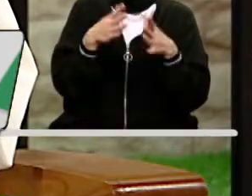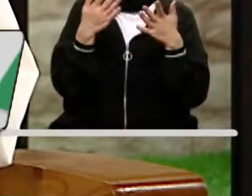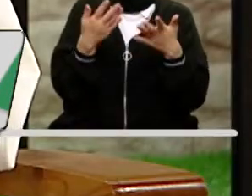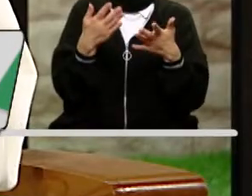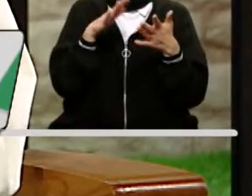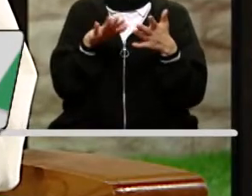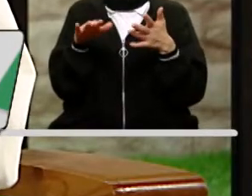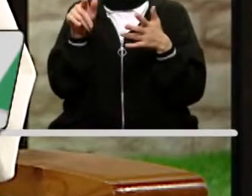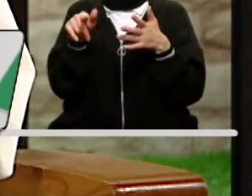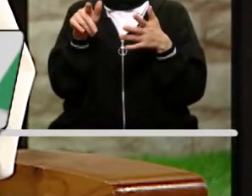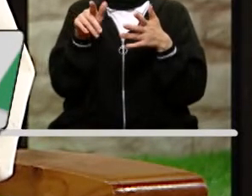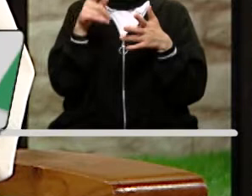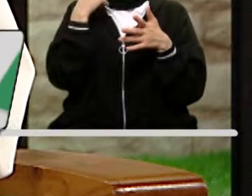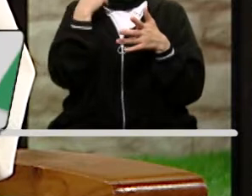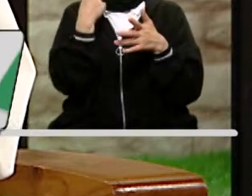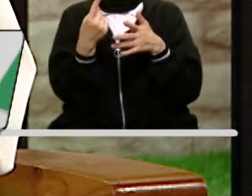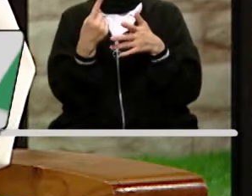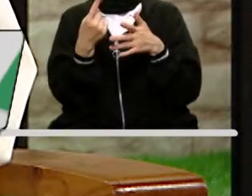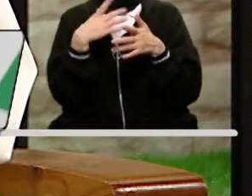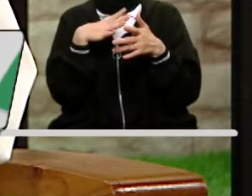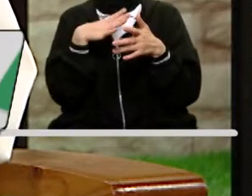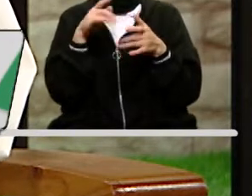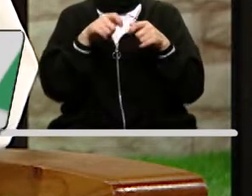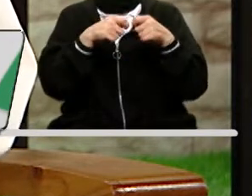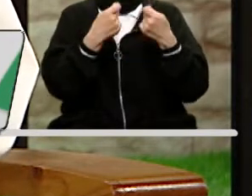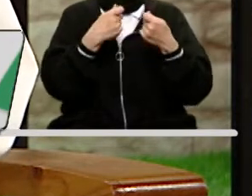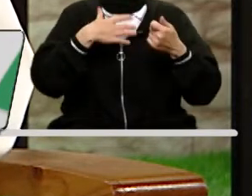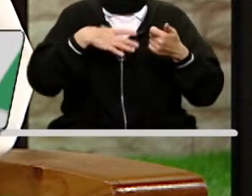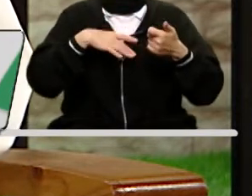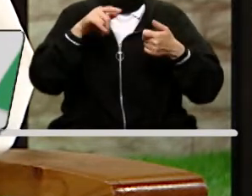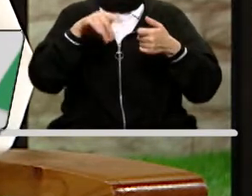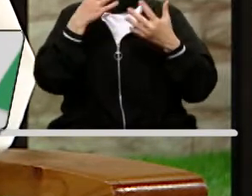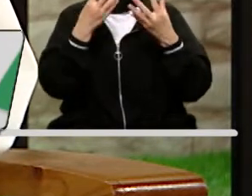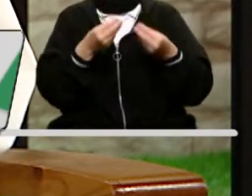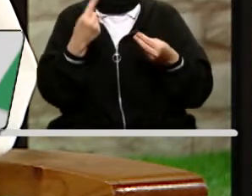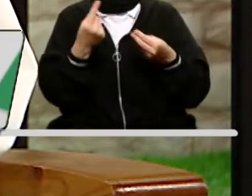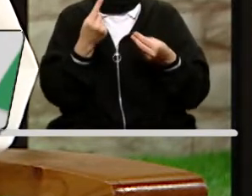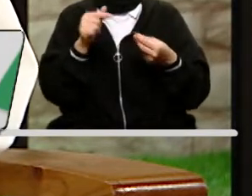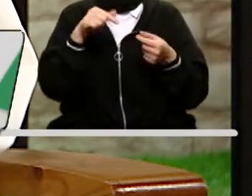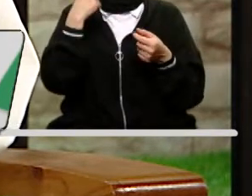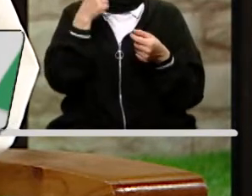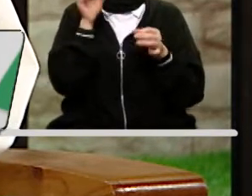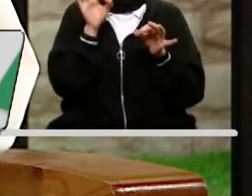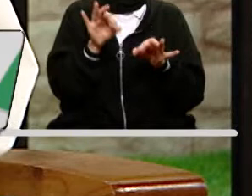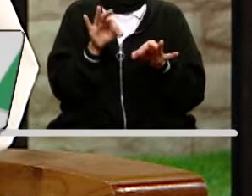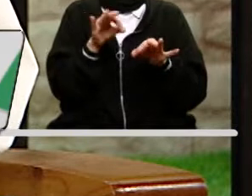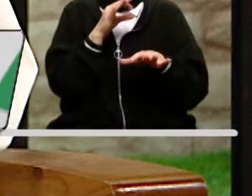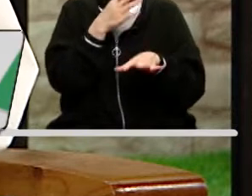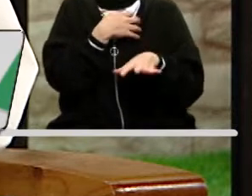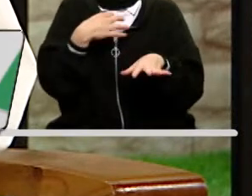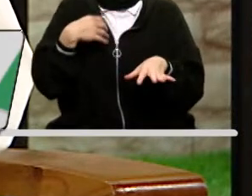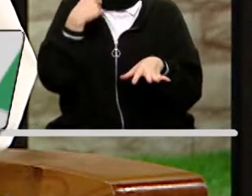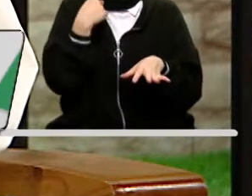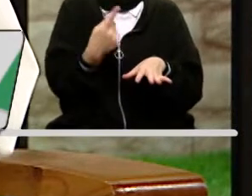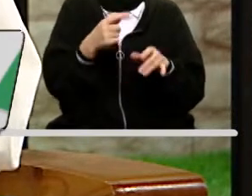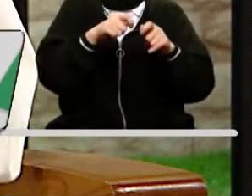kurcalıyor, bakıyor, bakarken kırılıyor. Yani bunlar olacak şeyler. O yüzden de hep söyleriz ya annelere. Yani kırılacağını bile